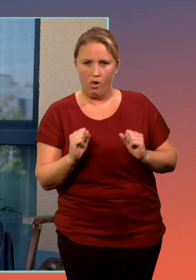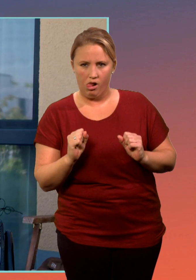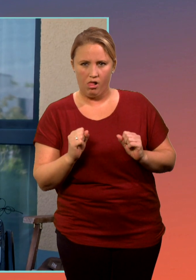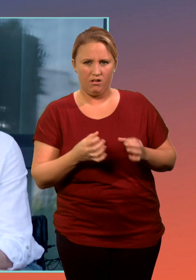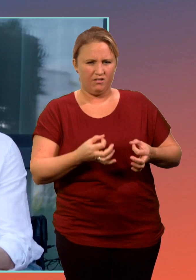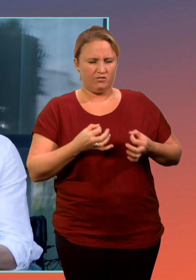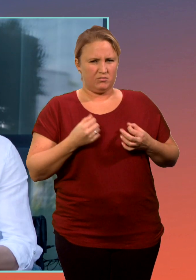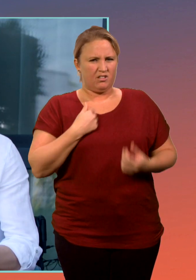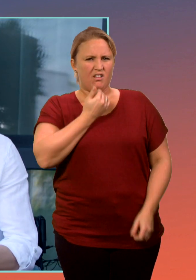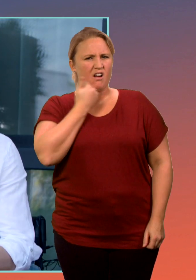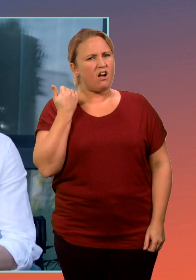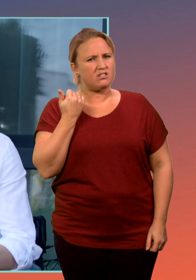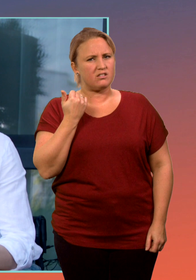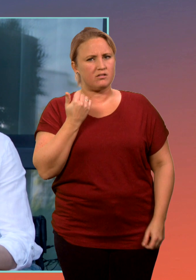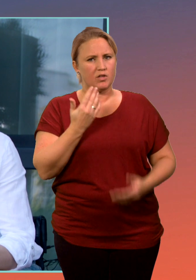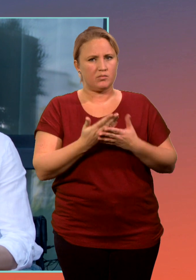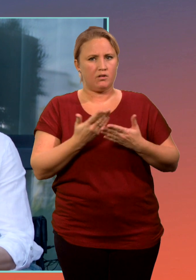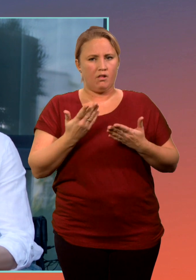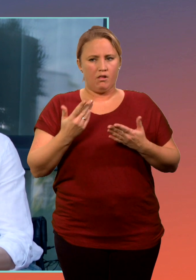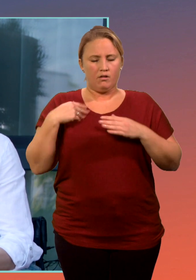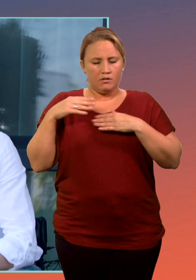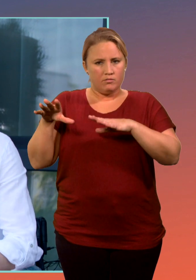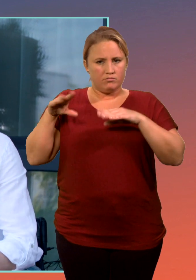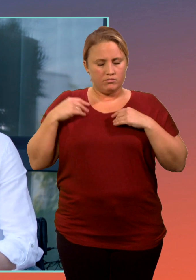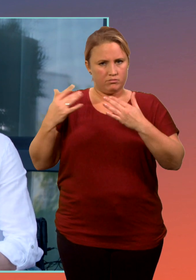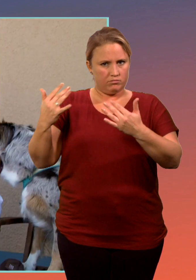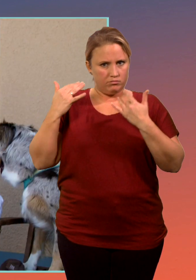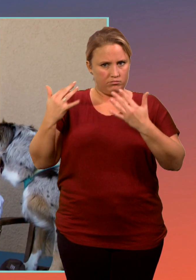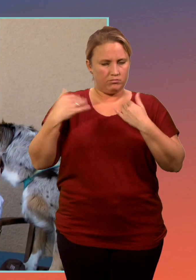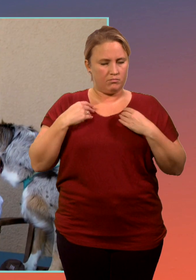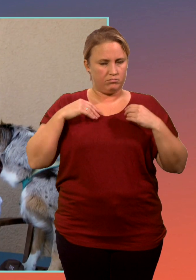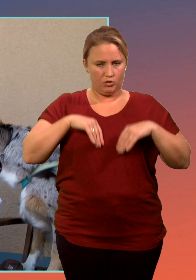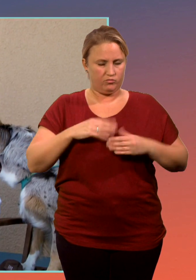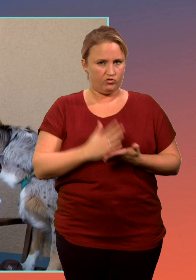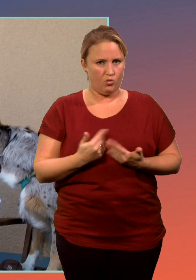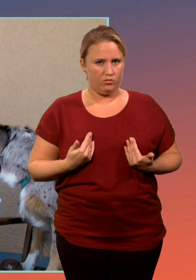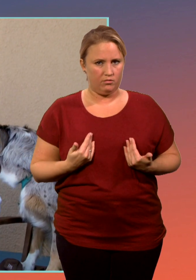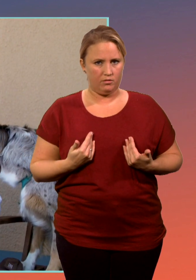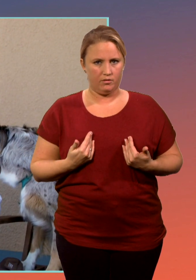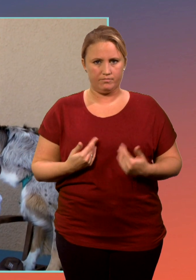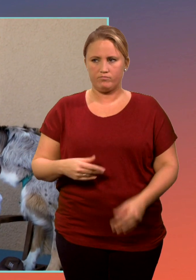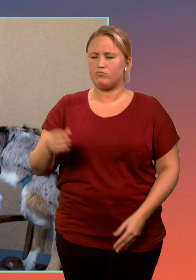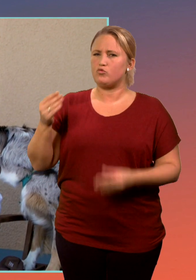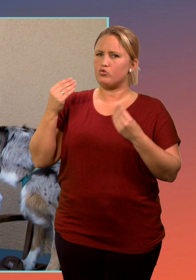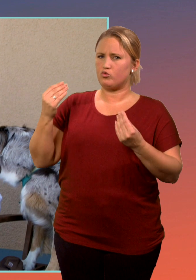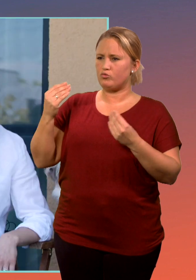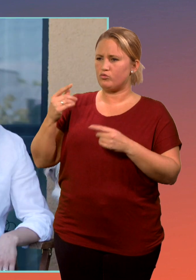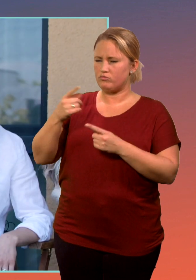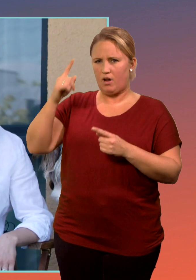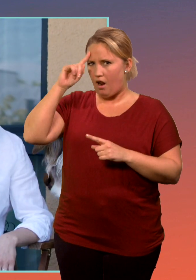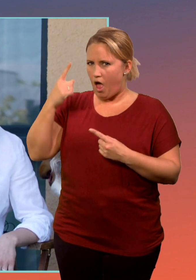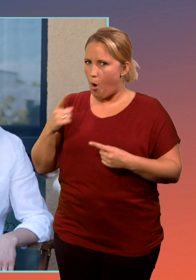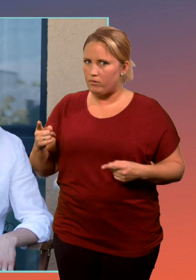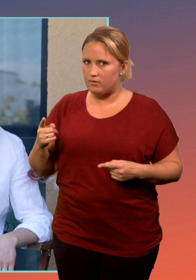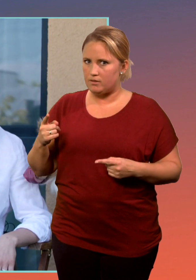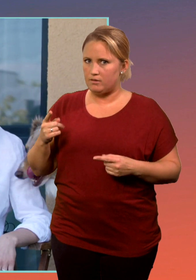ich so ein bisschen krass, dass man das dann so übernimmt, wenn andere Leute einem das irgendwie immer wieder vorsagen. Die Leute sind eigentlich immer so ein bisschen ungläubig.